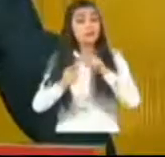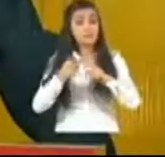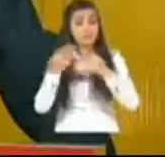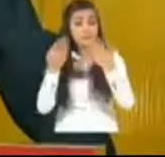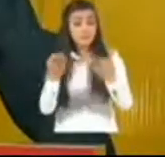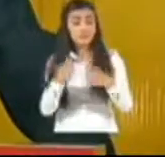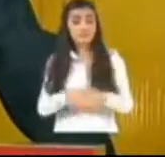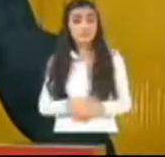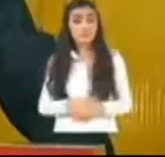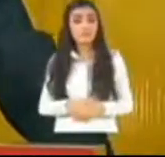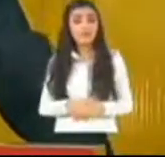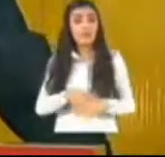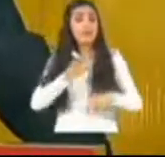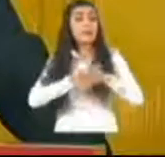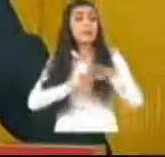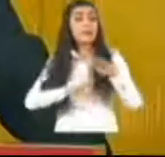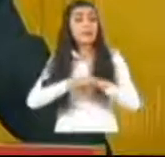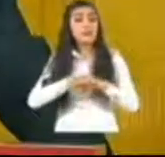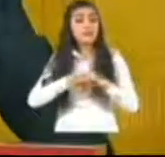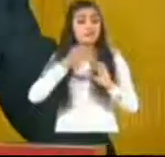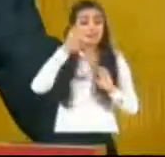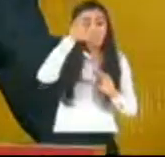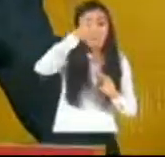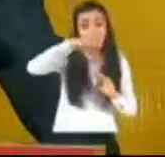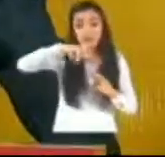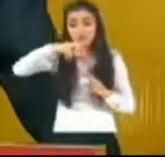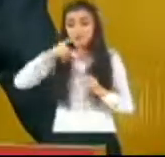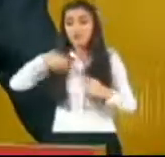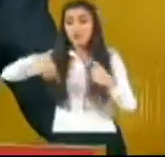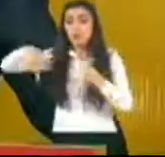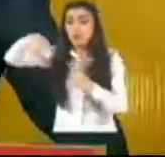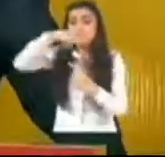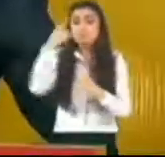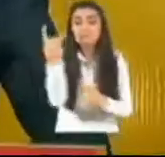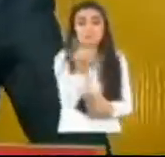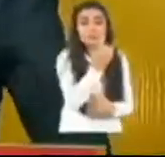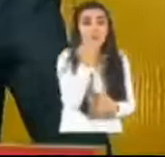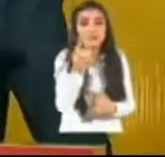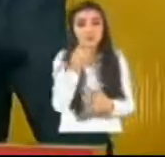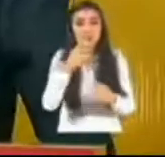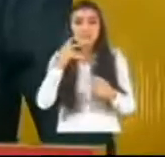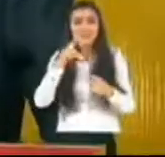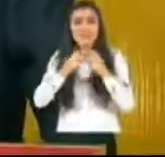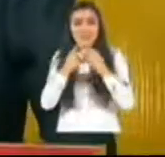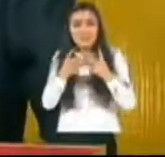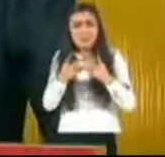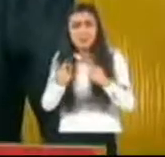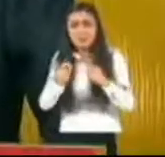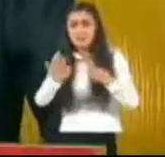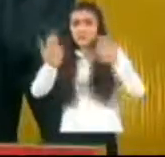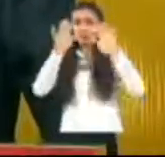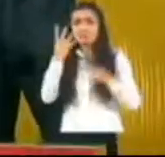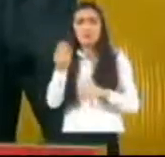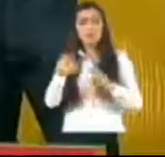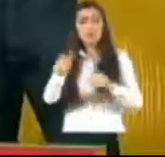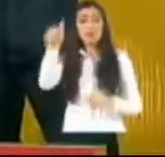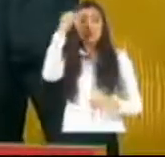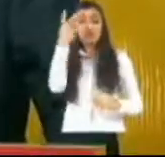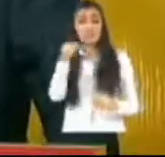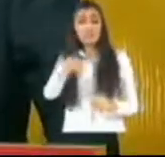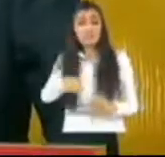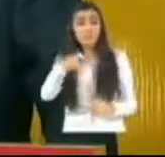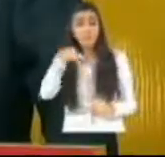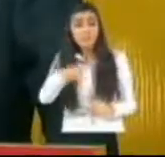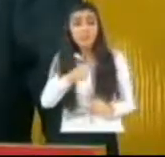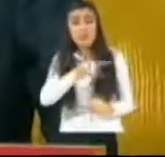Partisi elinde hançerle dolaşan siyasi çürümüşlere teslim olmayacak, dün olduğu gibi bugün